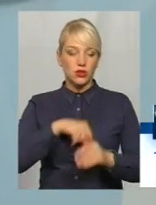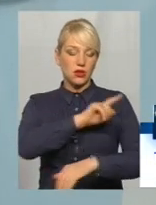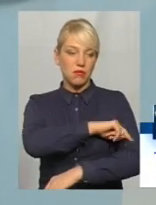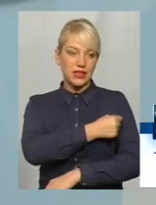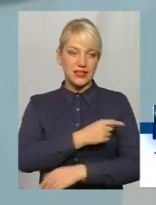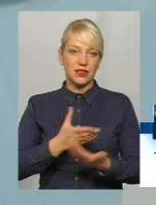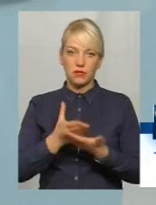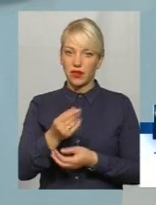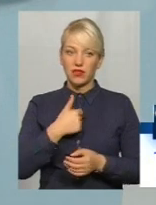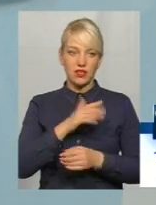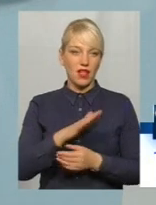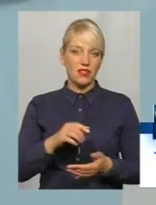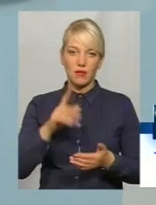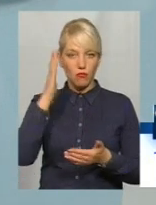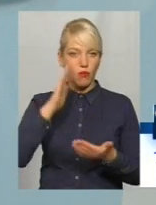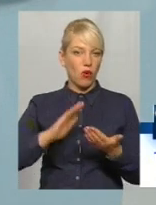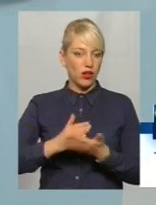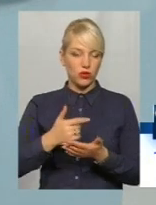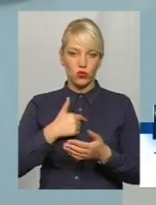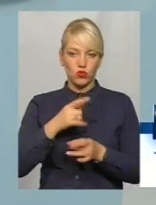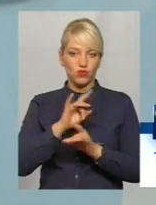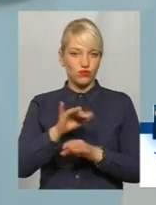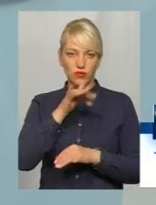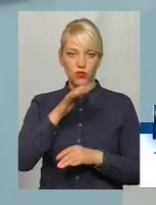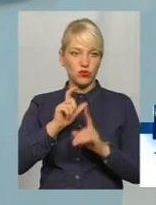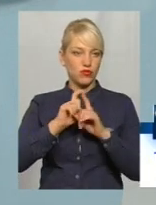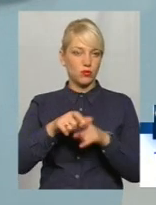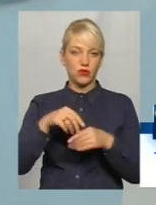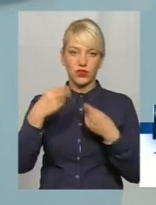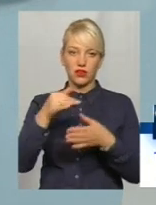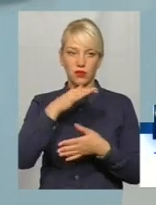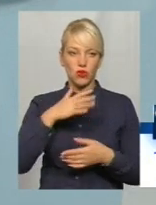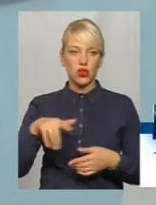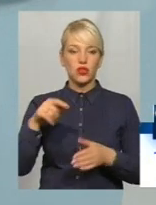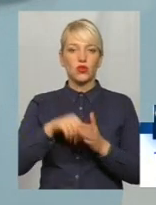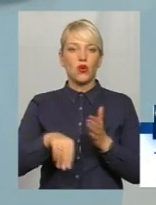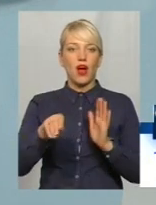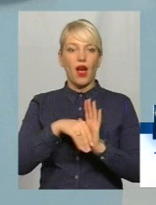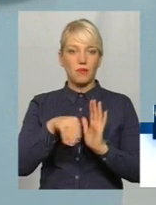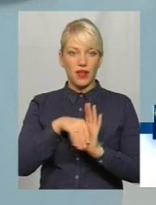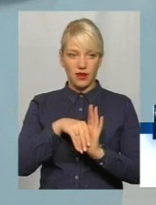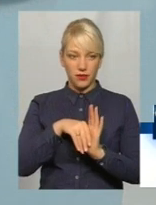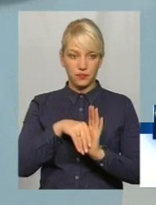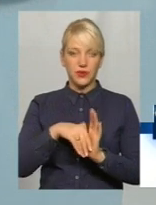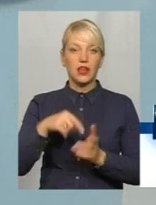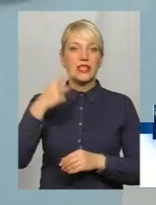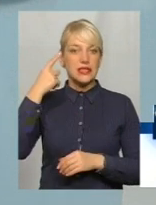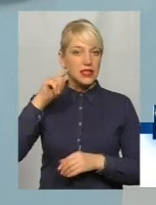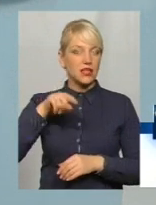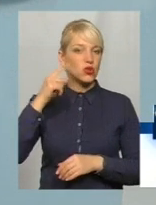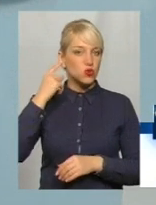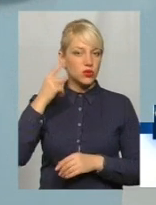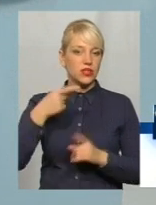не встановлюю державну політику, дати відповідь на це питання я не можу. Стосовно хабаря, знаєте, часто звучать